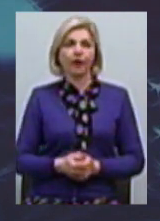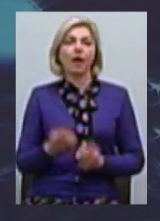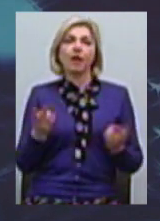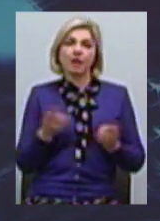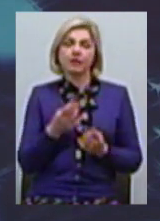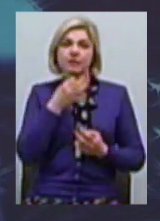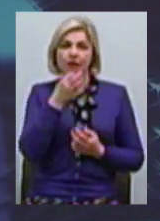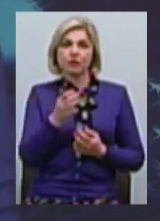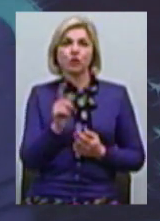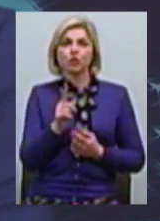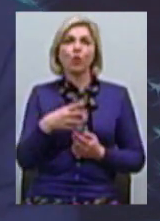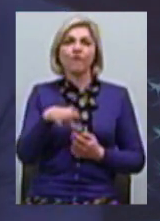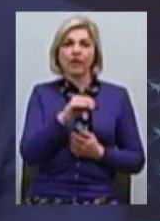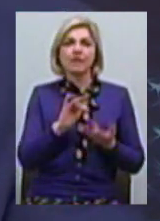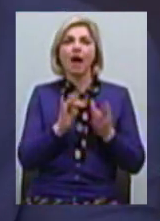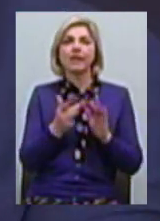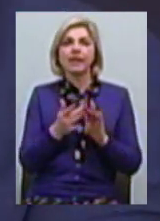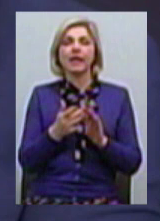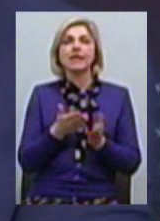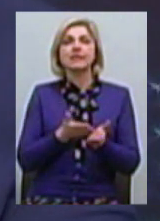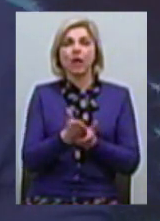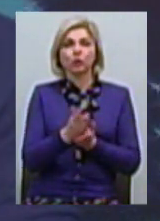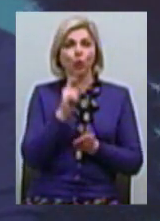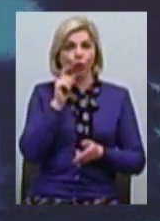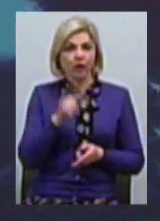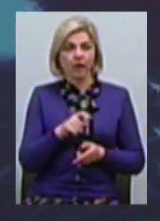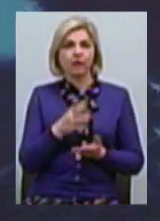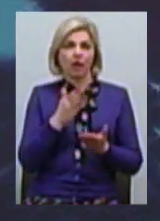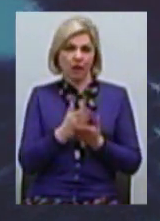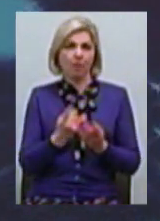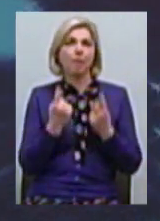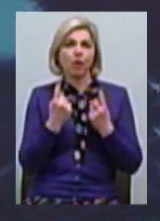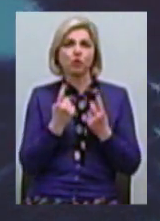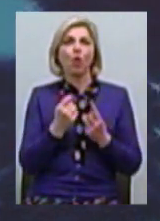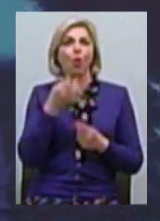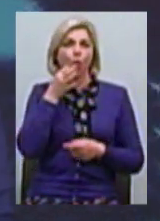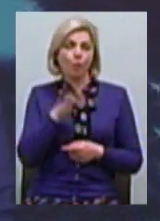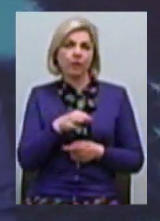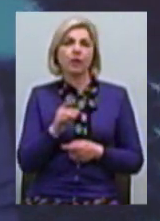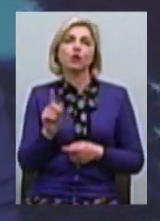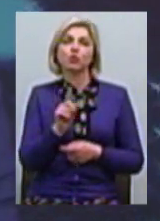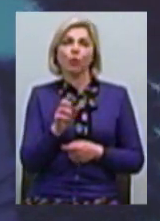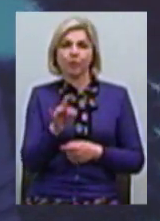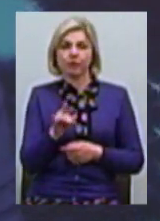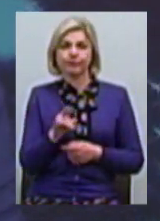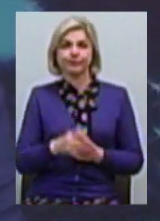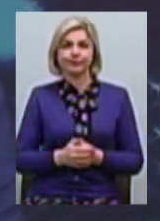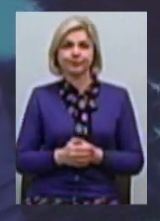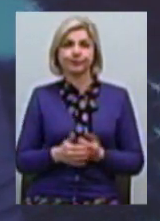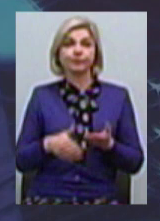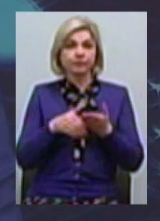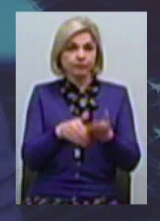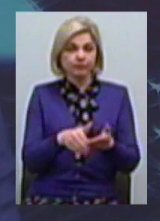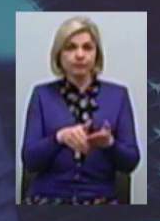сказать, допустим, что весь IT-сектор в Украине имеет очень большой потенциал и опыт для того, чтобы